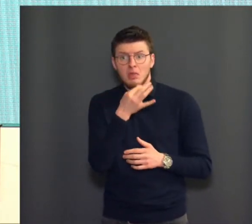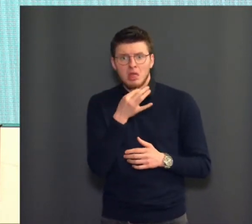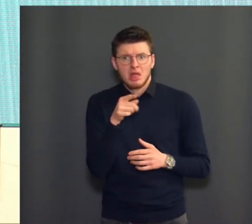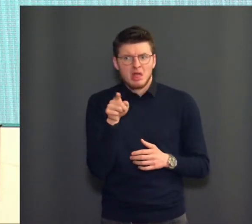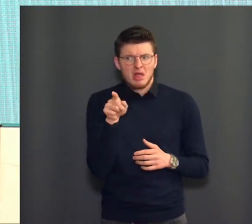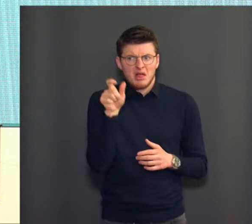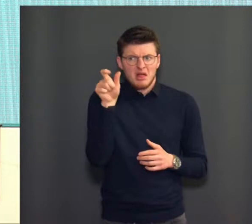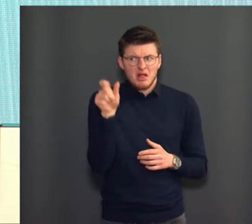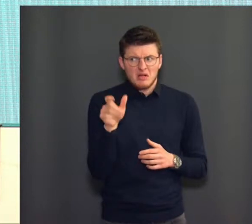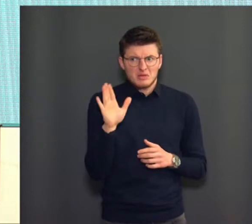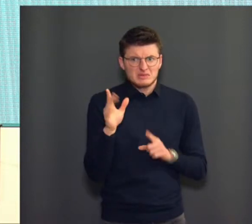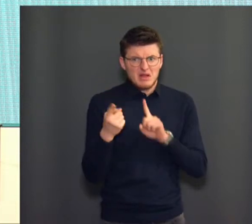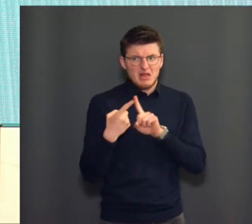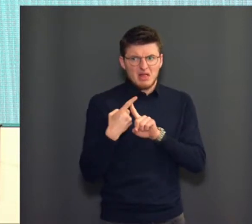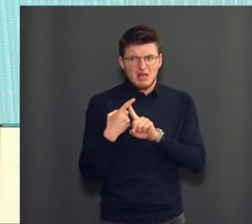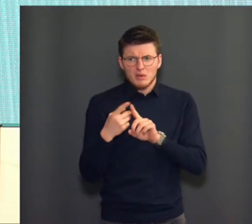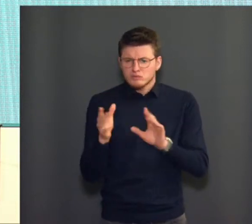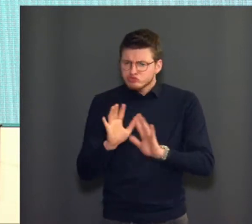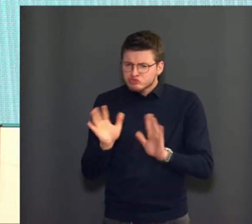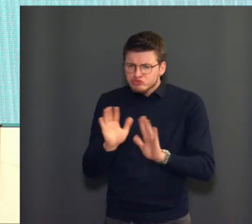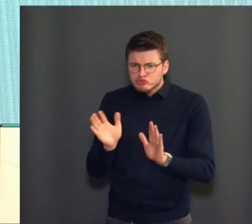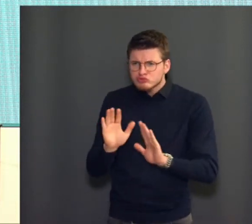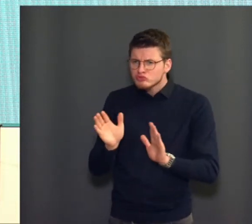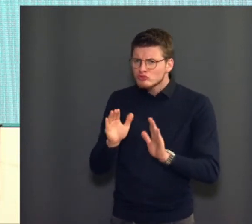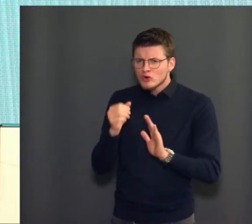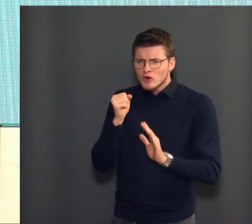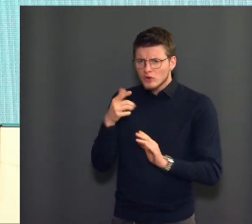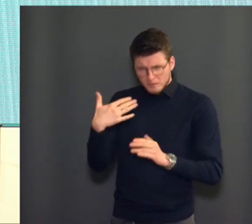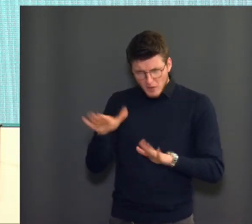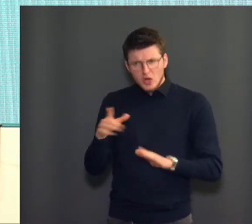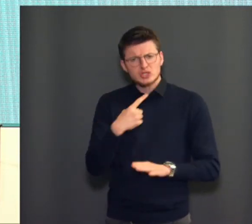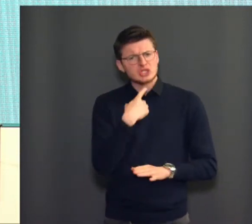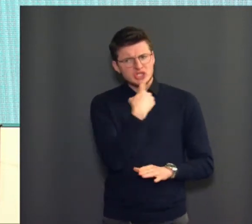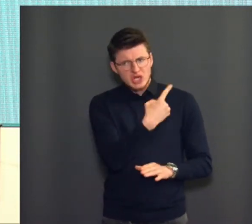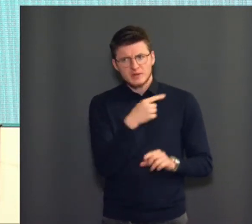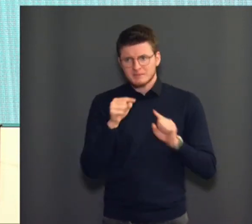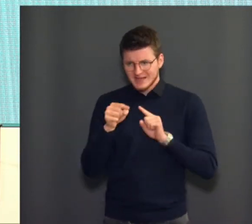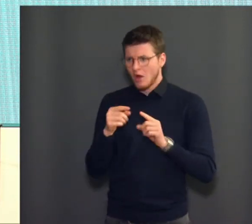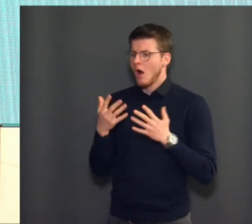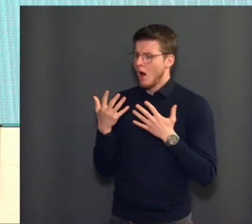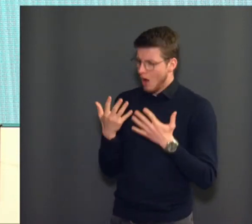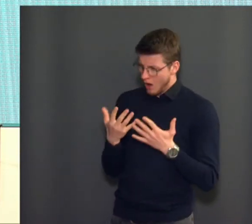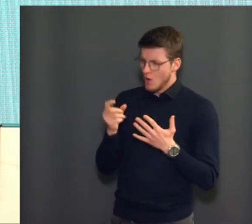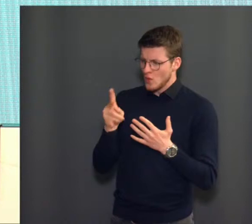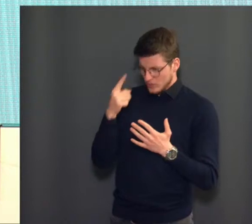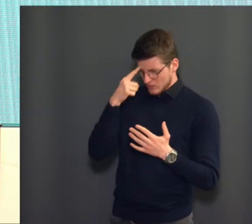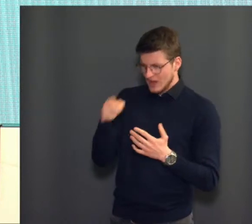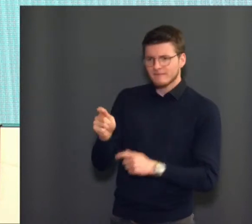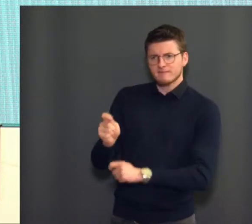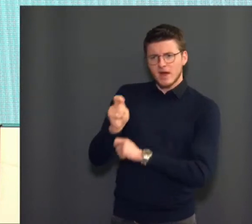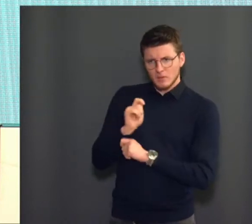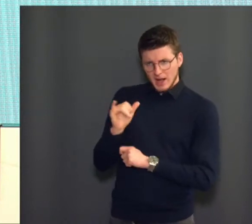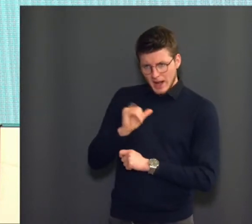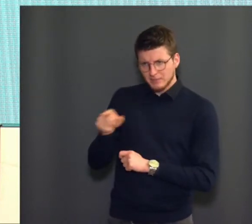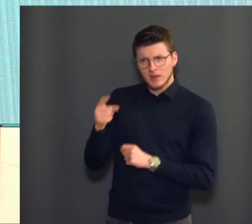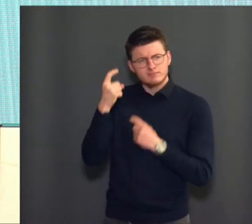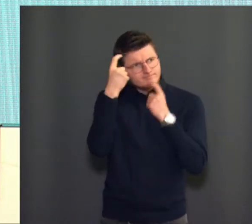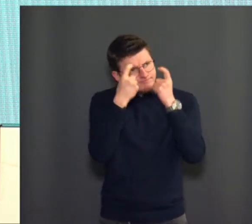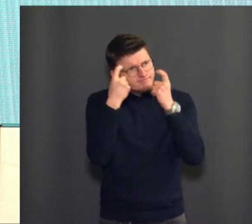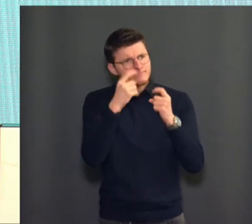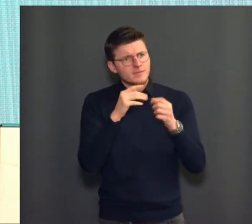Integendeel, meewerken is een daad van verantwoordelijkheidszin en toont dat je begaan bent met de gezondheid van je vrienden, familie,